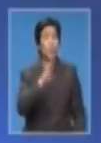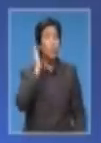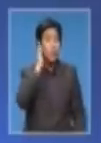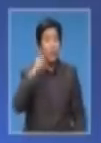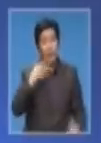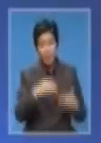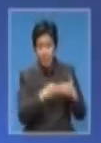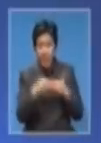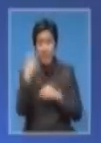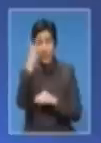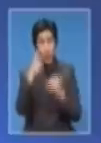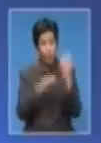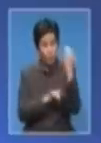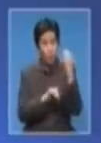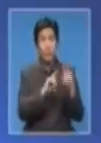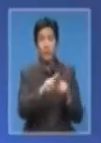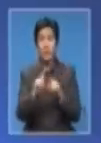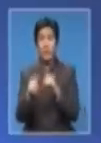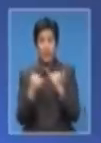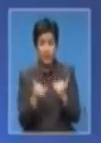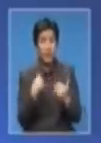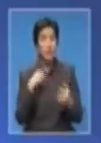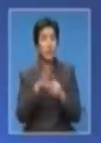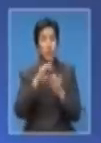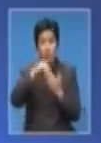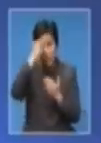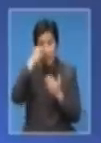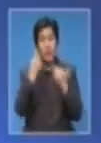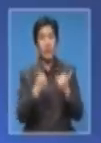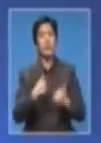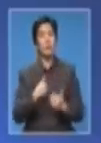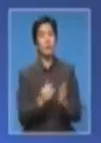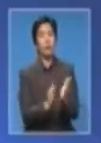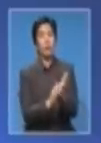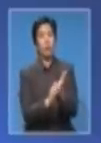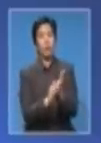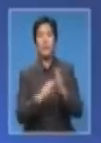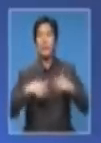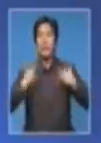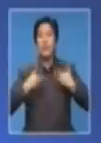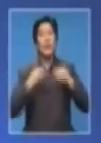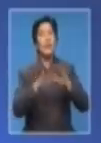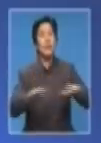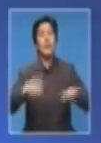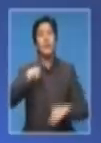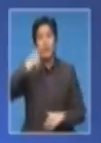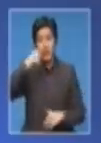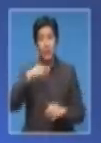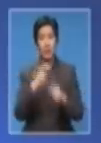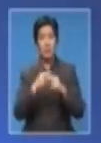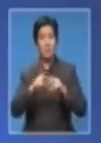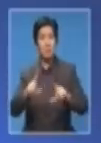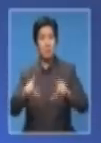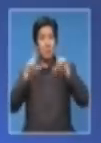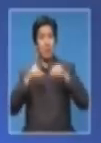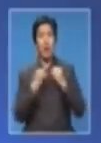ศนศึกษาคอมพิวเตอร์เป็นต้นนะครับสำหรับเรื่องการศึกษานั้นผมขอแสดงความชื่นชมและยินดีกับเยาวชนไทยที่ได้ไปสร้างชื่อเสียง